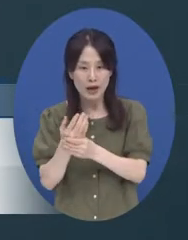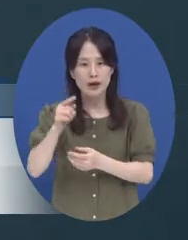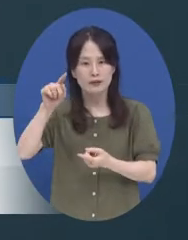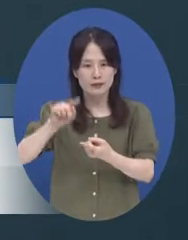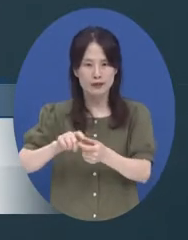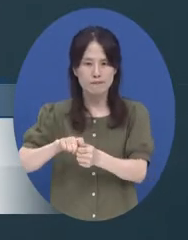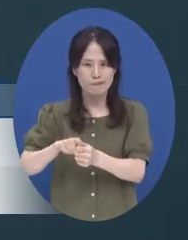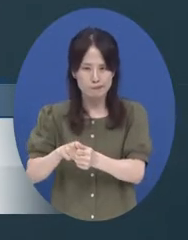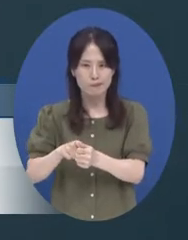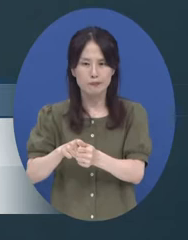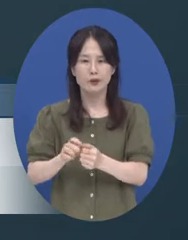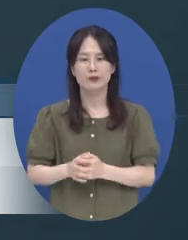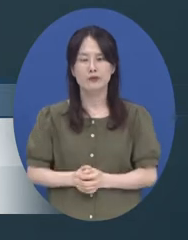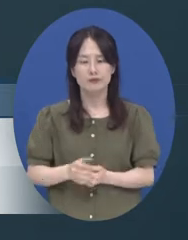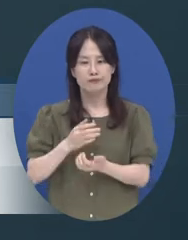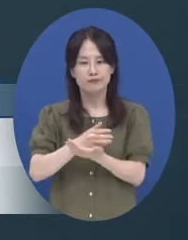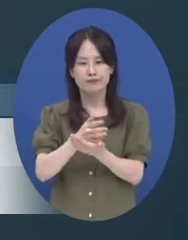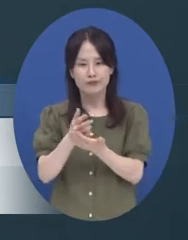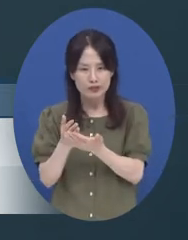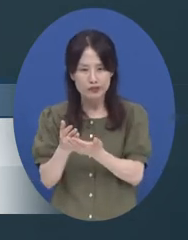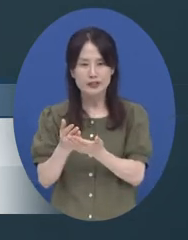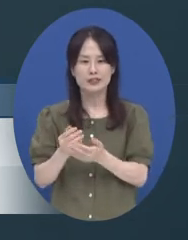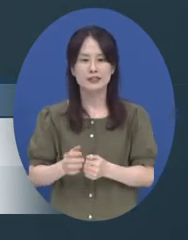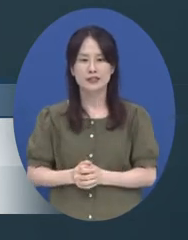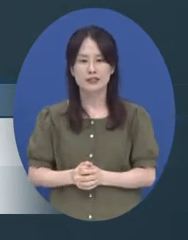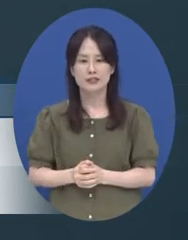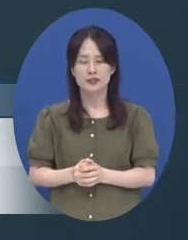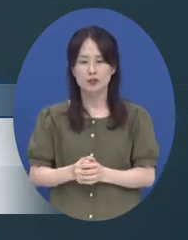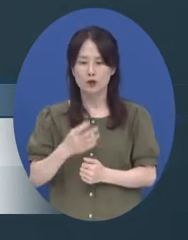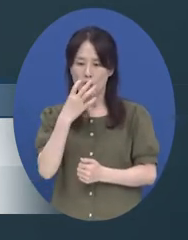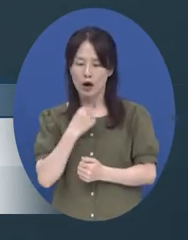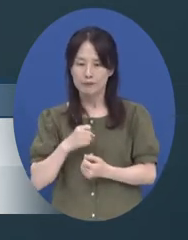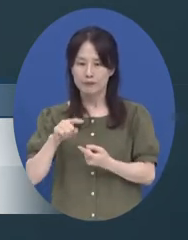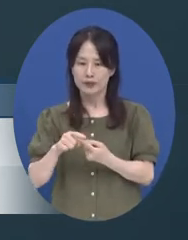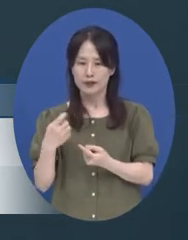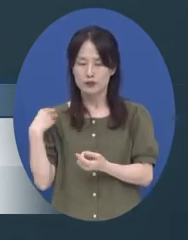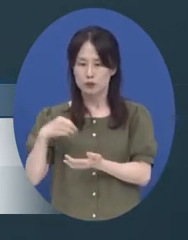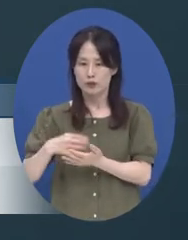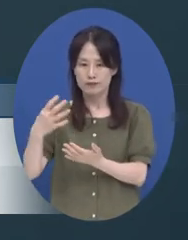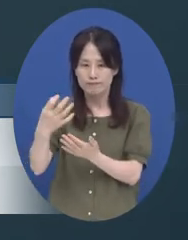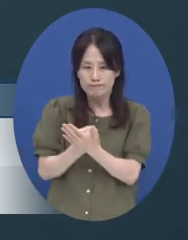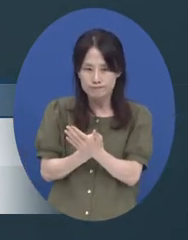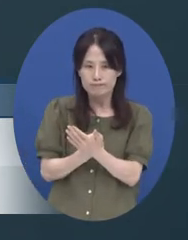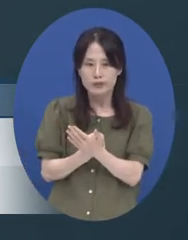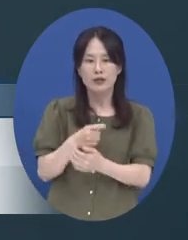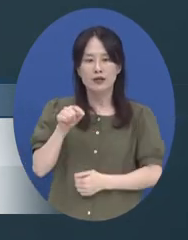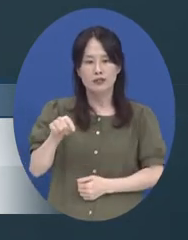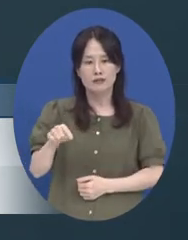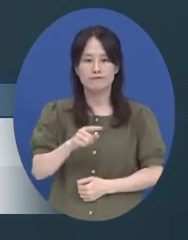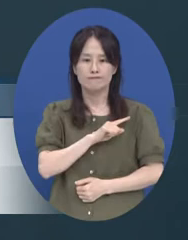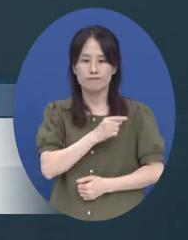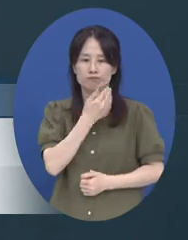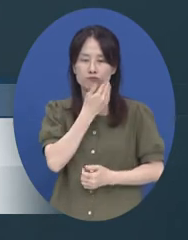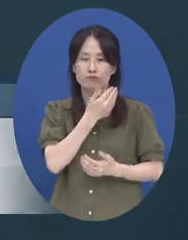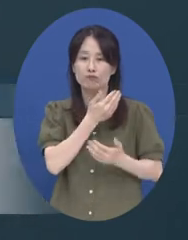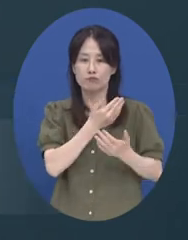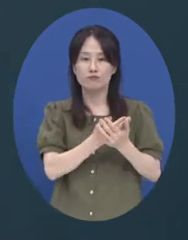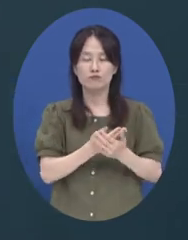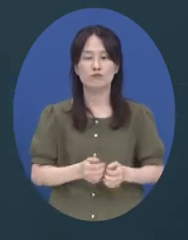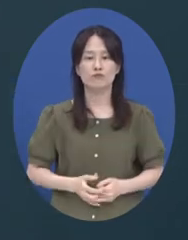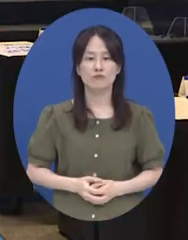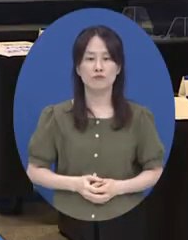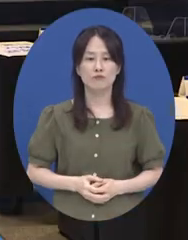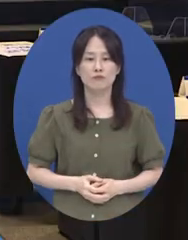그에 따른 징계, 제재와 불법 이득, 부당 이득을 환수하는 것이고, 이것이